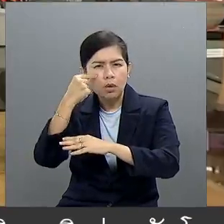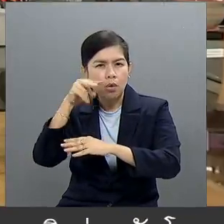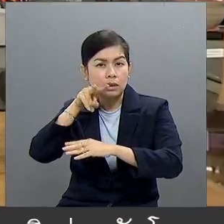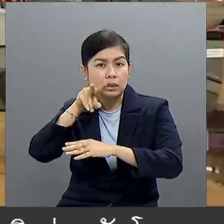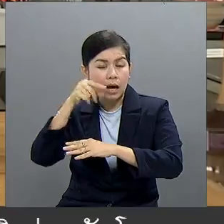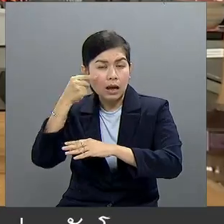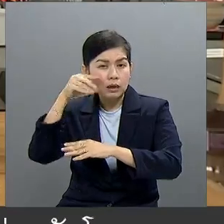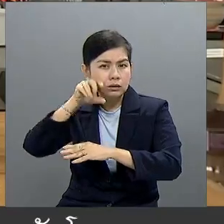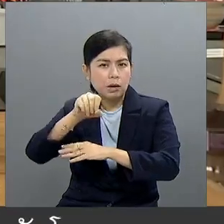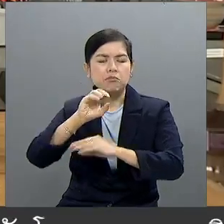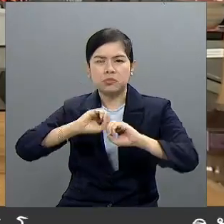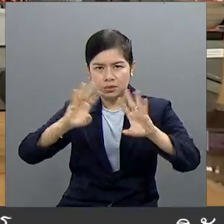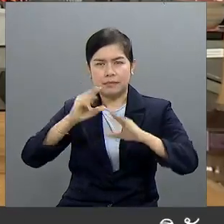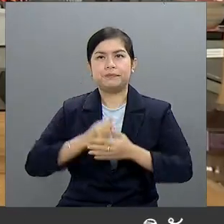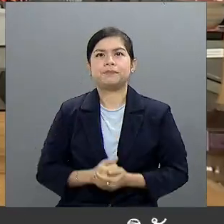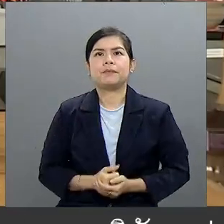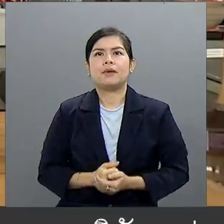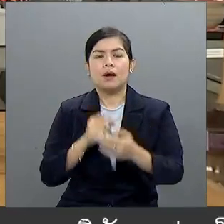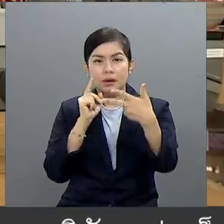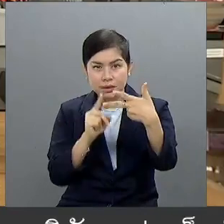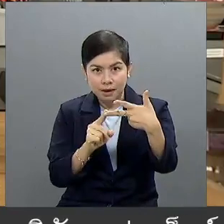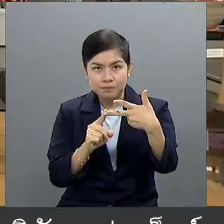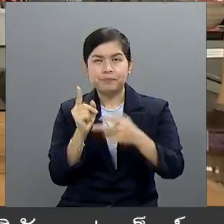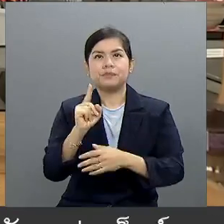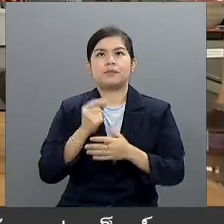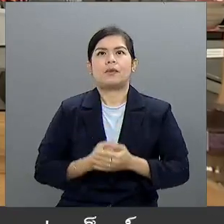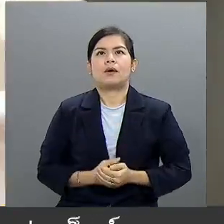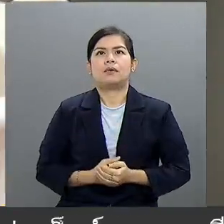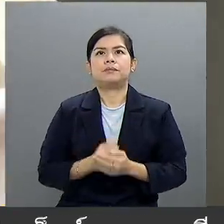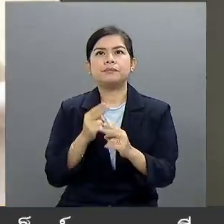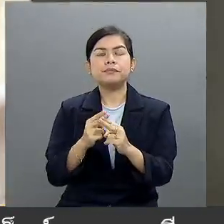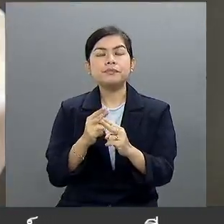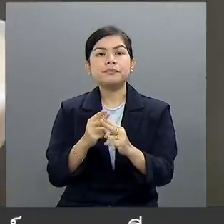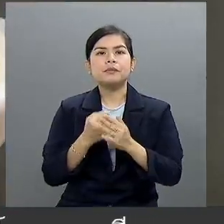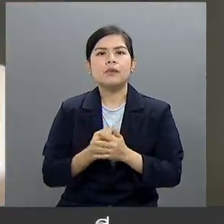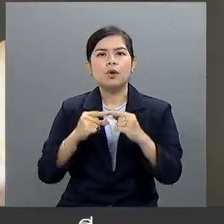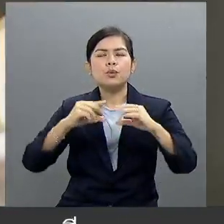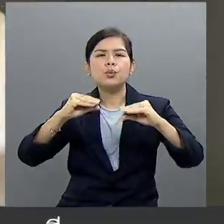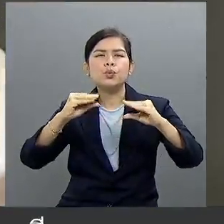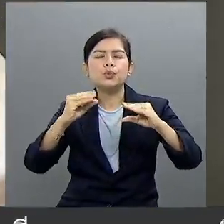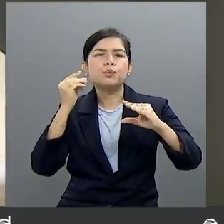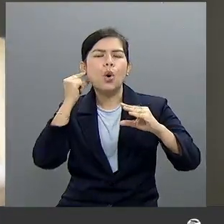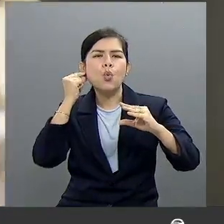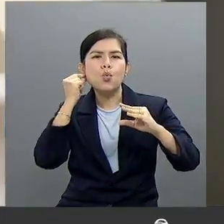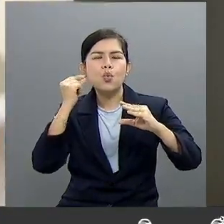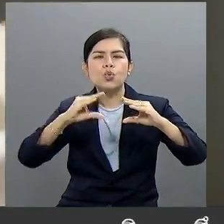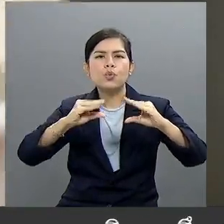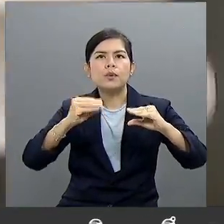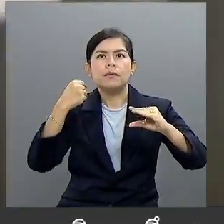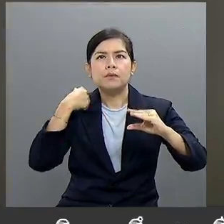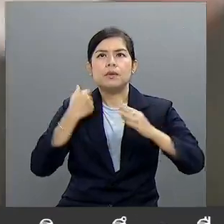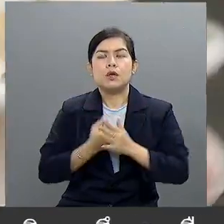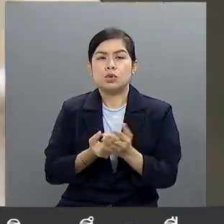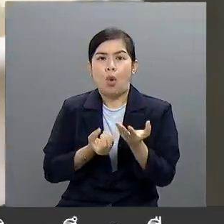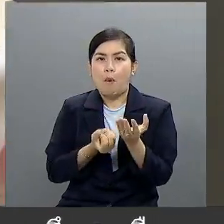กอบสำคัญทำให้เต้าคั่วเป็นเต้าคั่วคือเต่ากลัวพี่แววใช้เต้าหู้นิ่มๆค่ะไม่ทอดนะคะใช้จี่เอาแล้วก็หั่นเป็นชิ้นสี่เหลี่ยมเล็ก